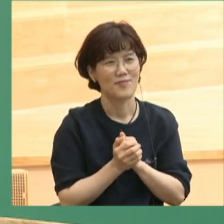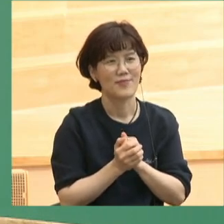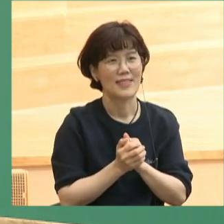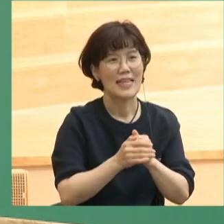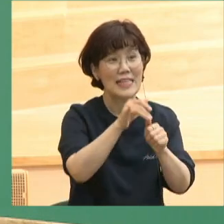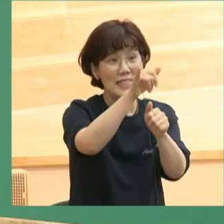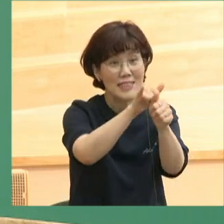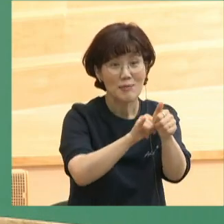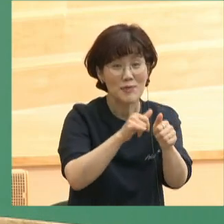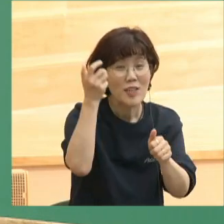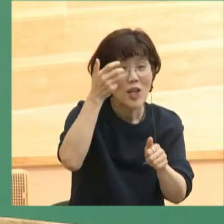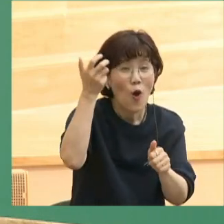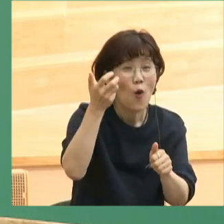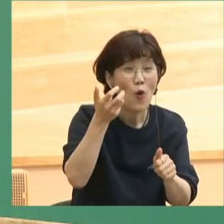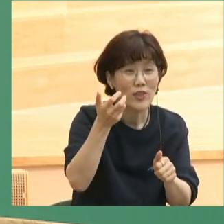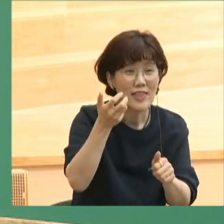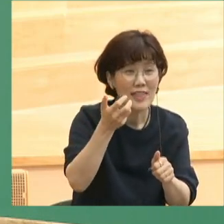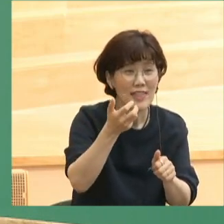섬기는 영혼들이 있나요?